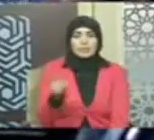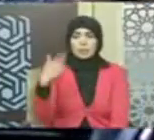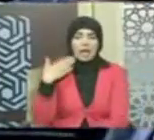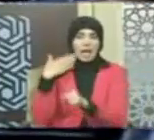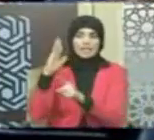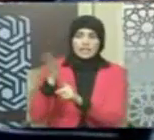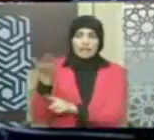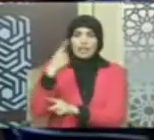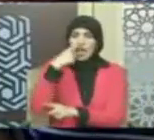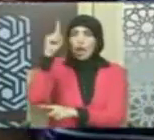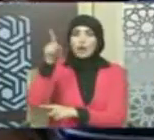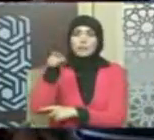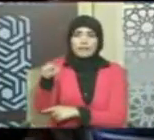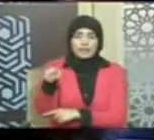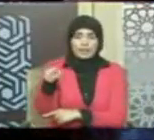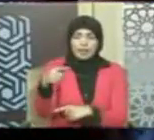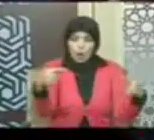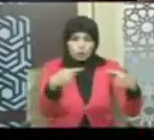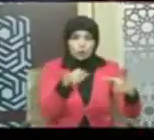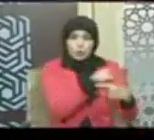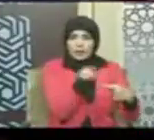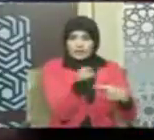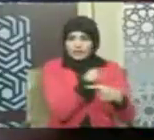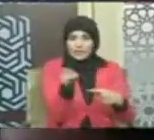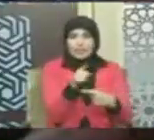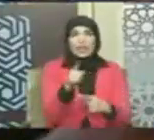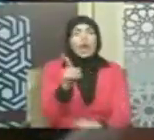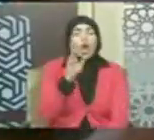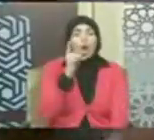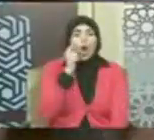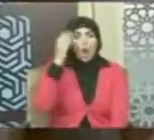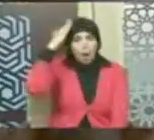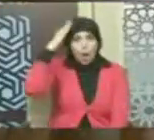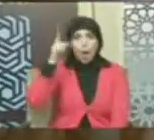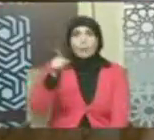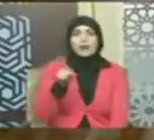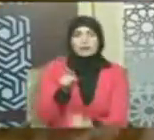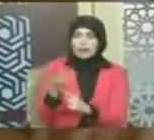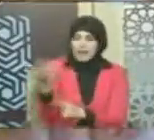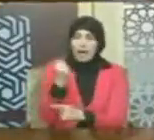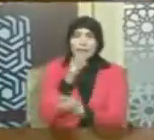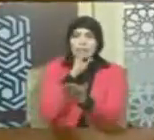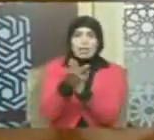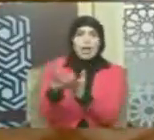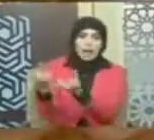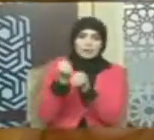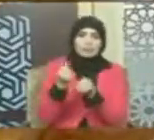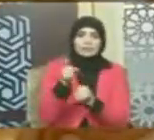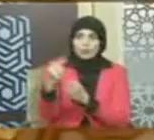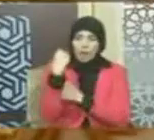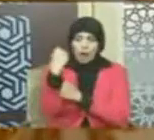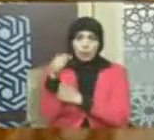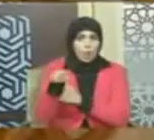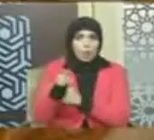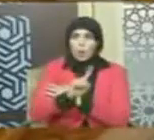عزته عند الخصومة والفاروق قاضيها، ولا القوي قويا